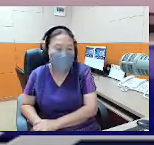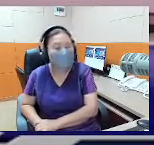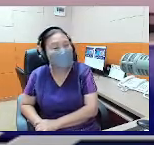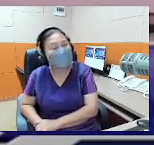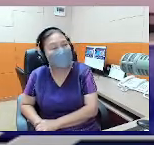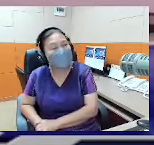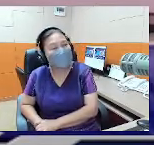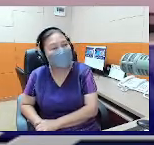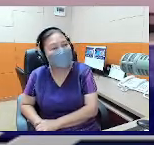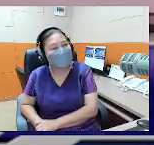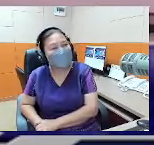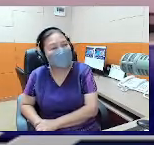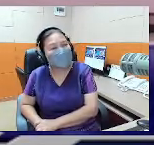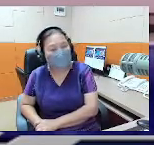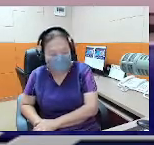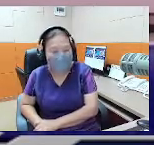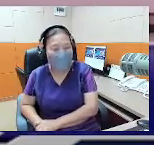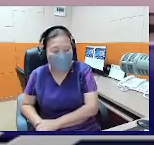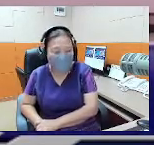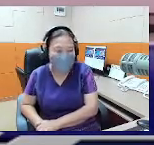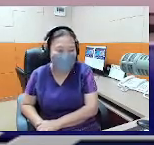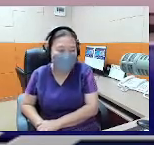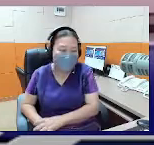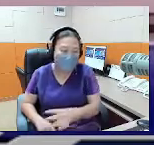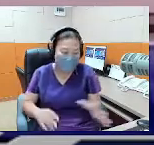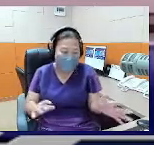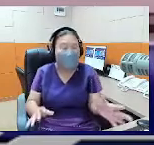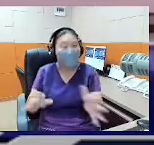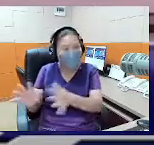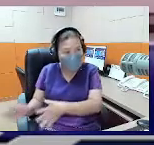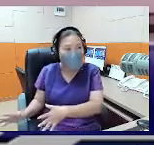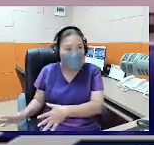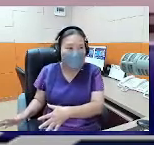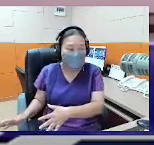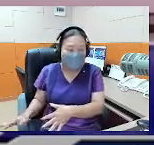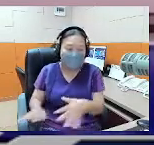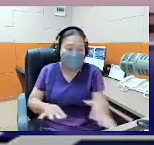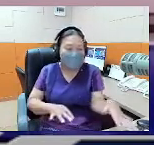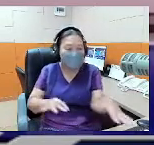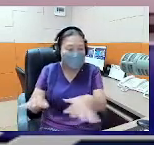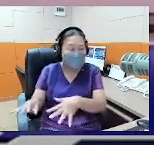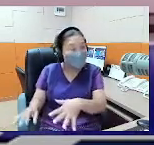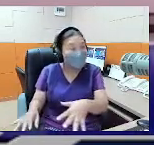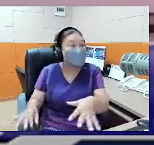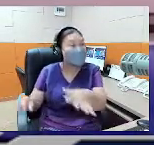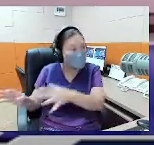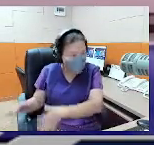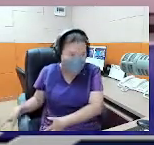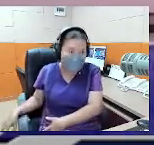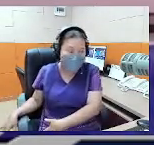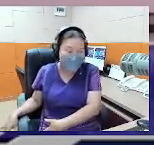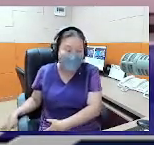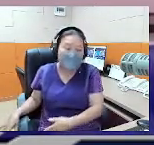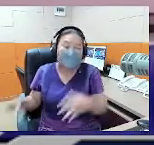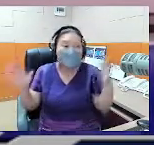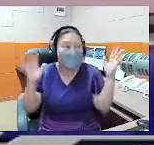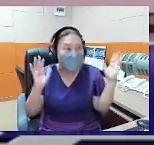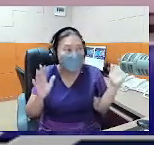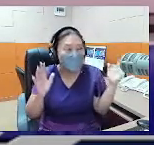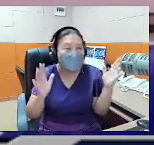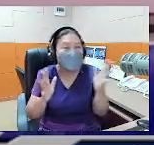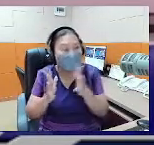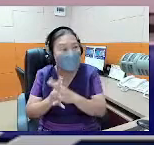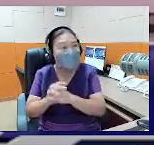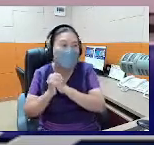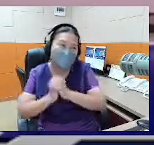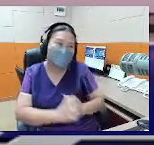น้นในเรื่องของการทำการตลาดประมาณนี้ ค่ะนะคะนี่คือรายละเอียดของหลักสูตรเลยจริงๆมันก็มีลึกและมีเยอะกว่านั้นทีนี้คุณพ่อคุ